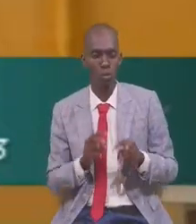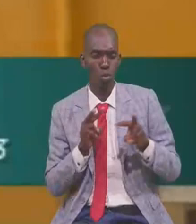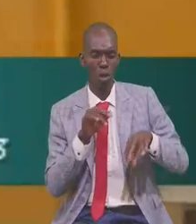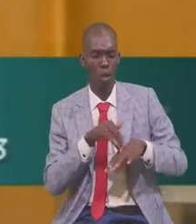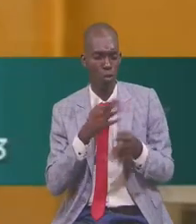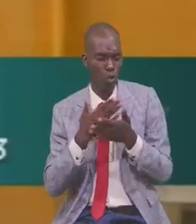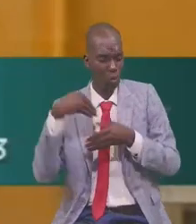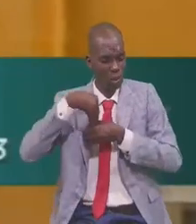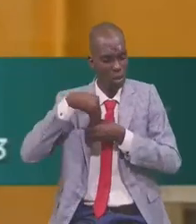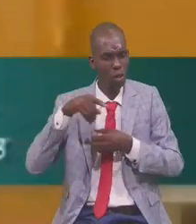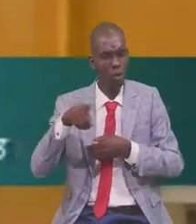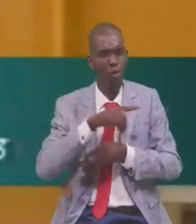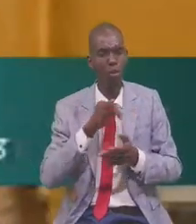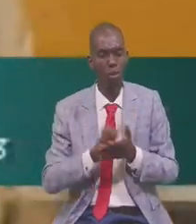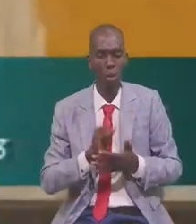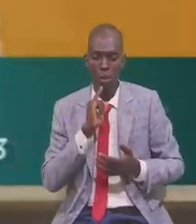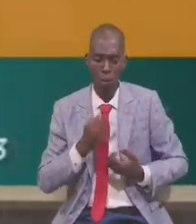toi.